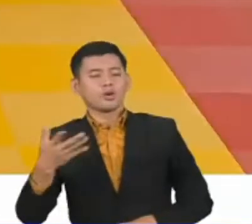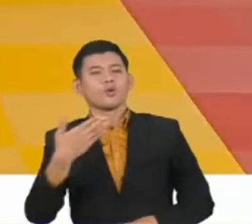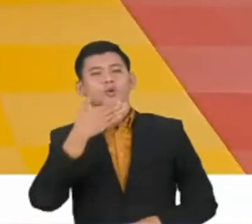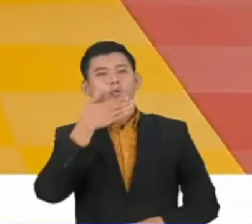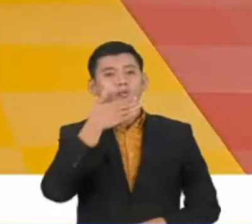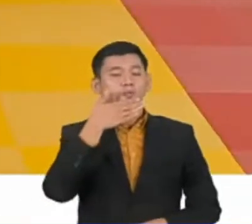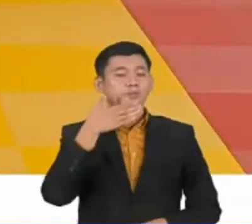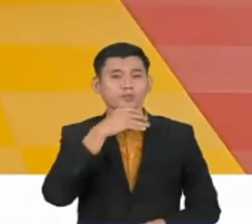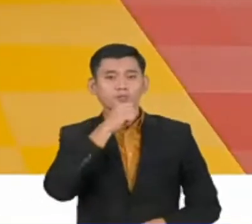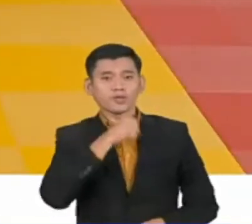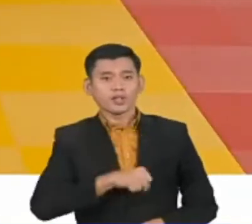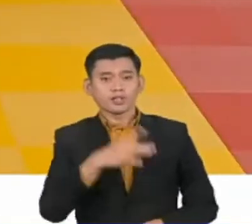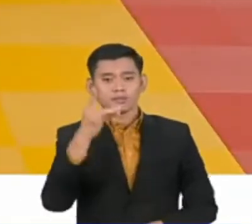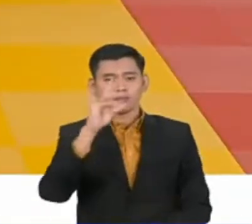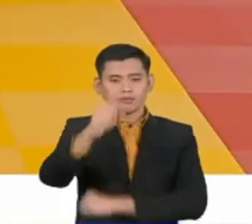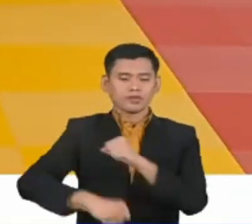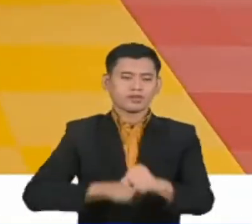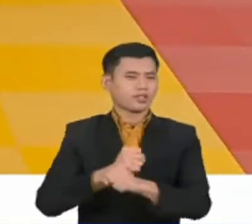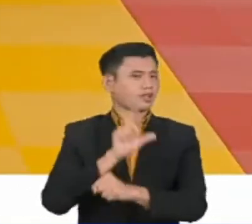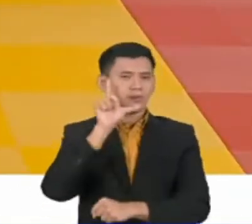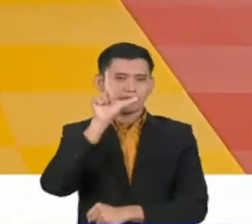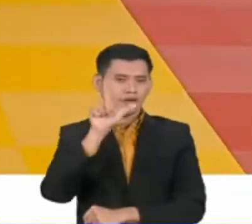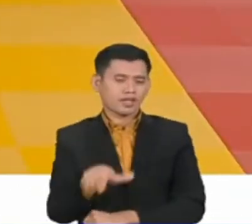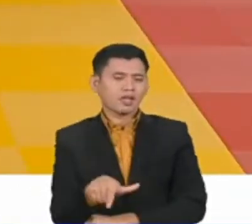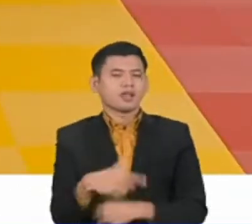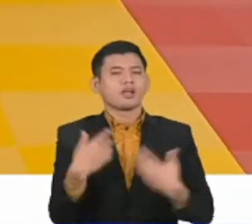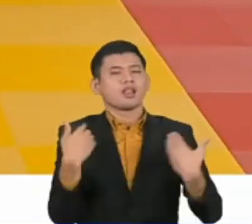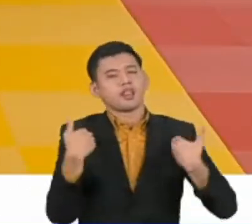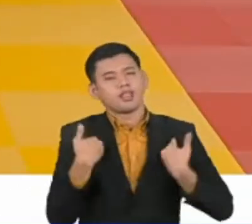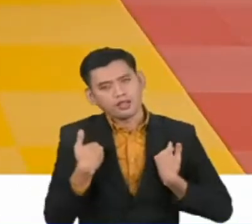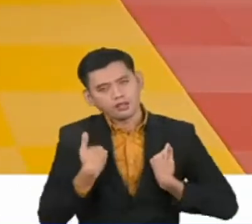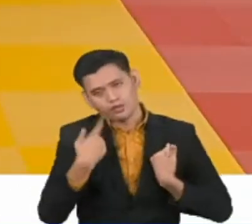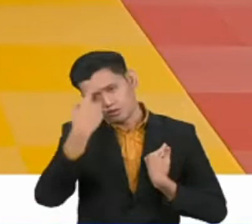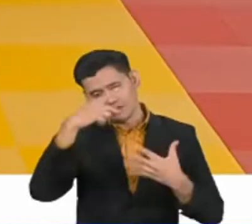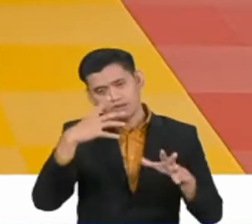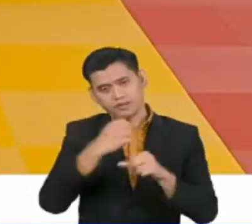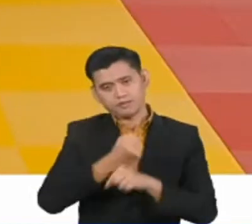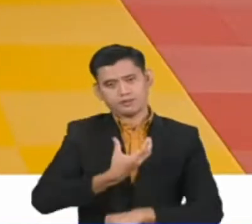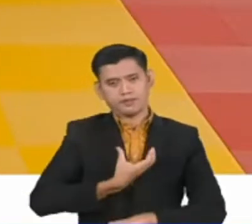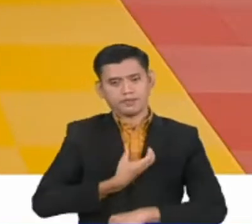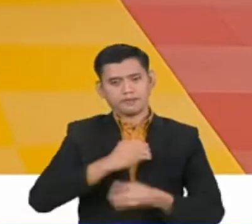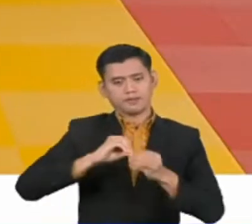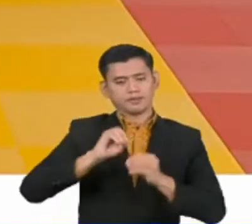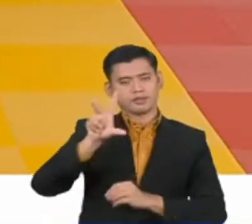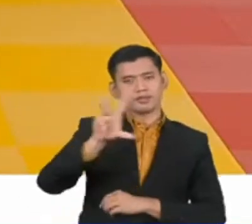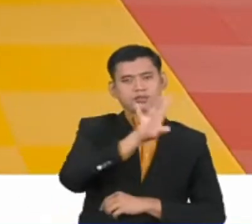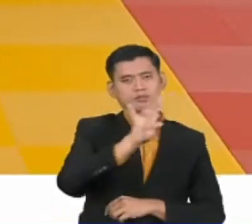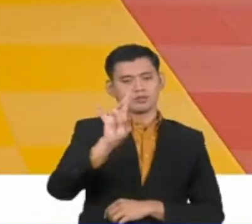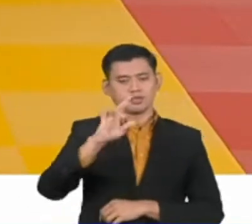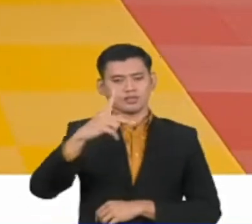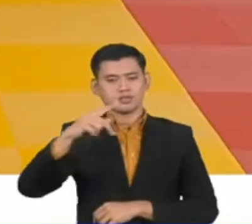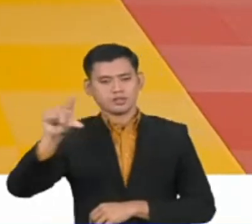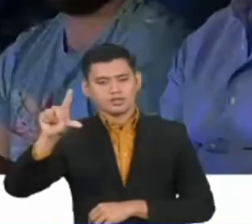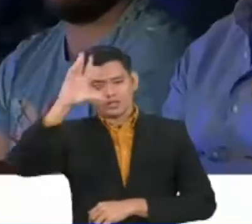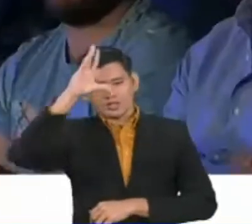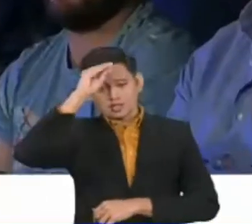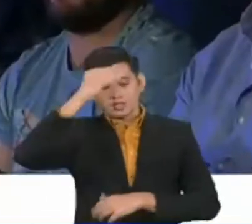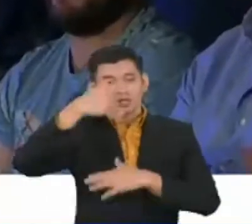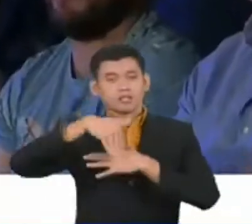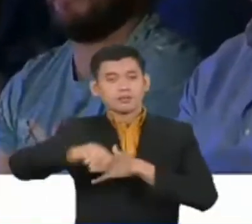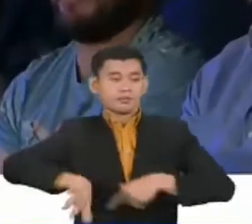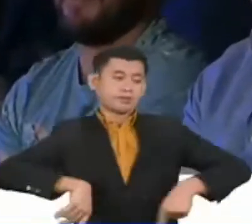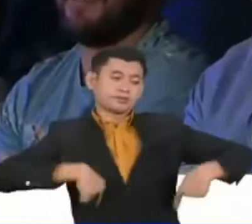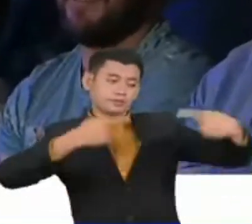berusia 18 tahun itu tidak perlu bermandi peluh untuk meraih gangsa dalam kategori 73 kg lelaki selepas